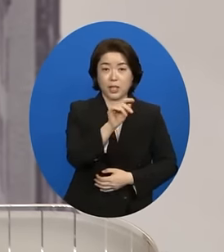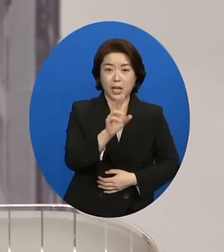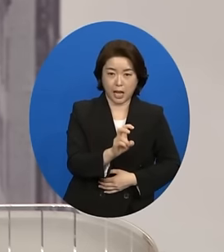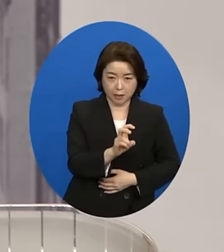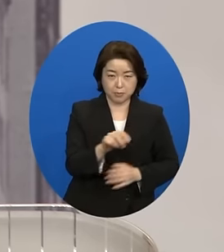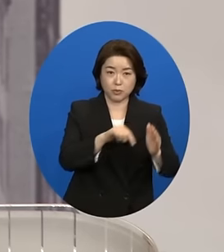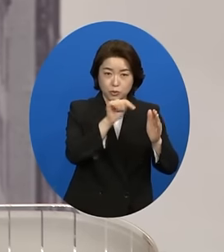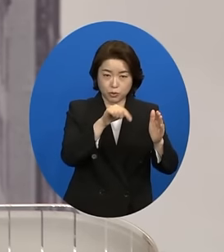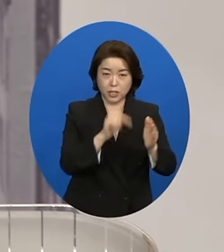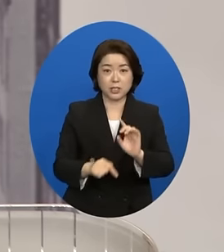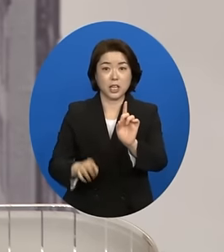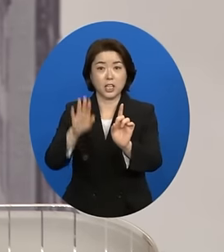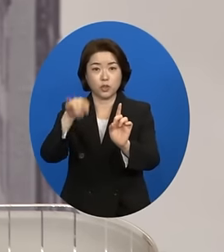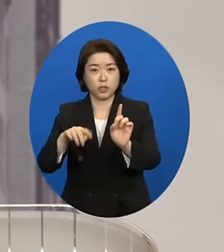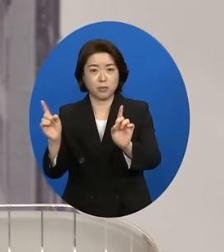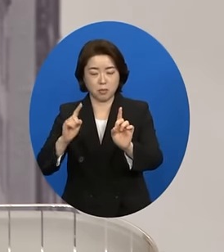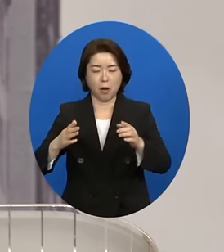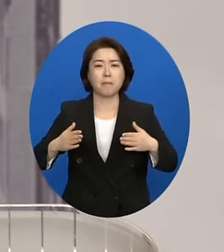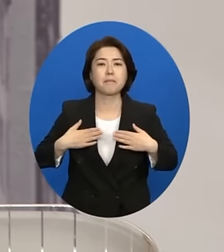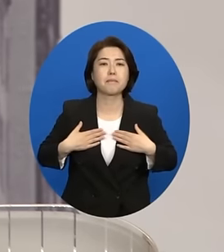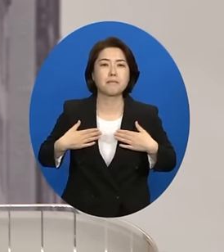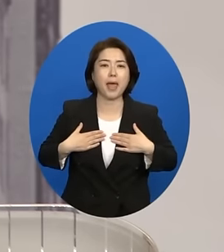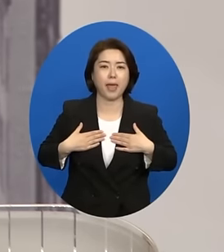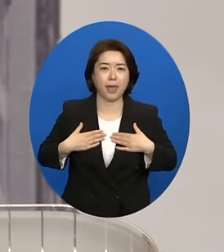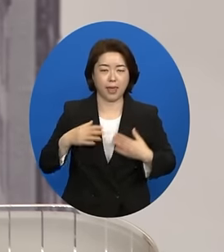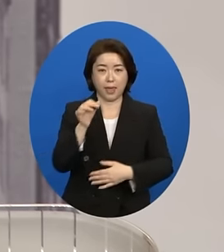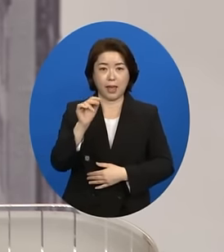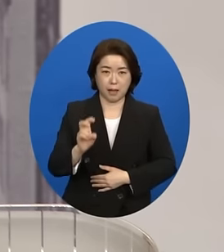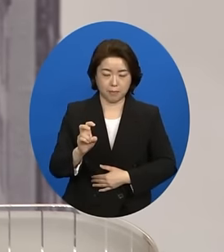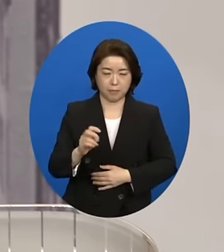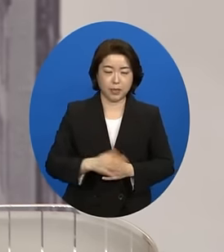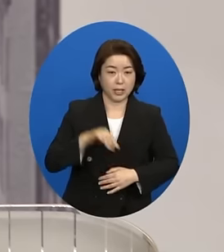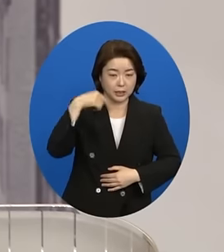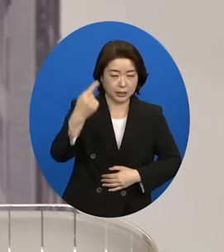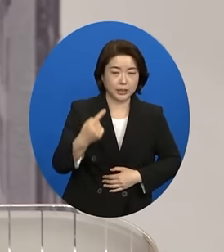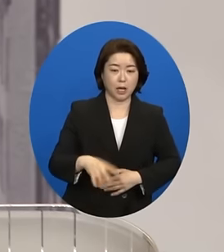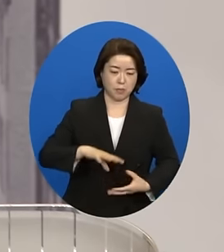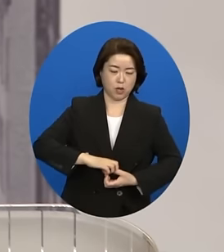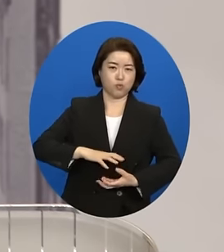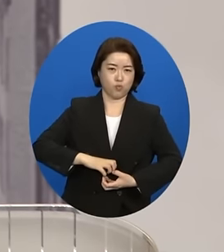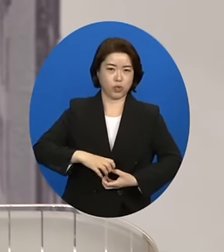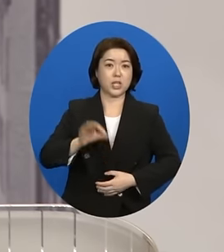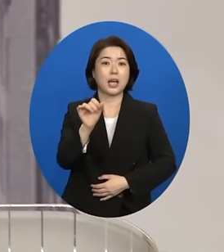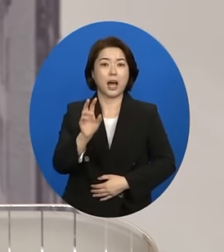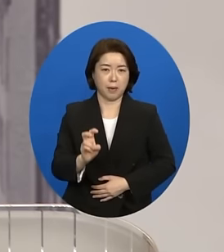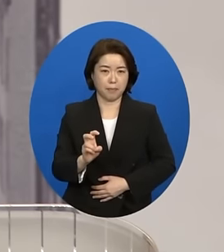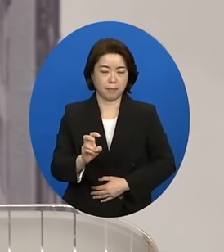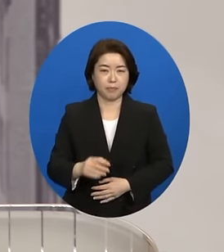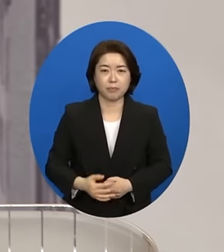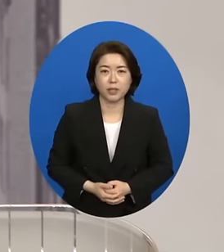1위가 폐암이라고 해요. 그리고 위암이 그 다음입니다. 제가 오늘 뉴스를